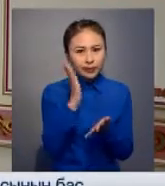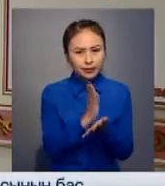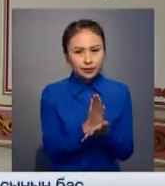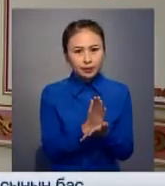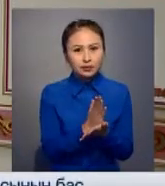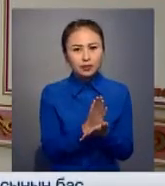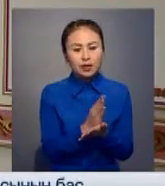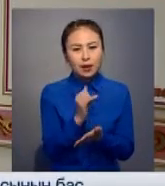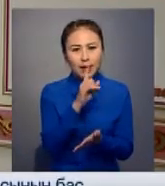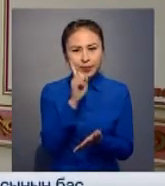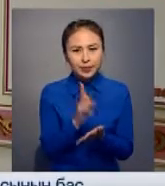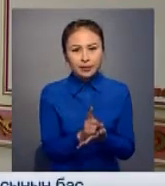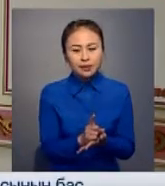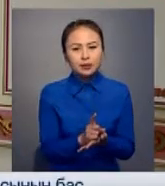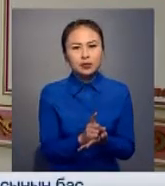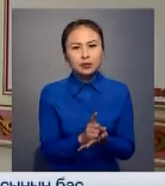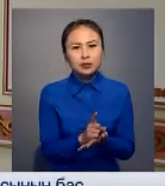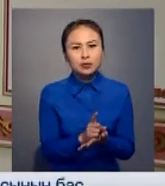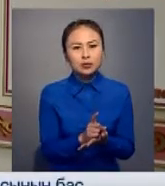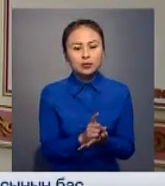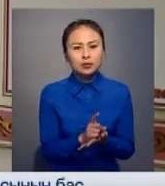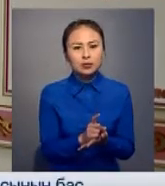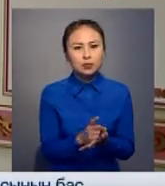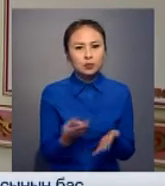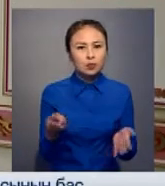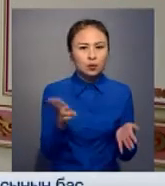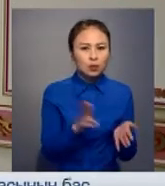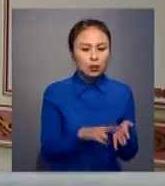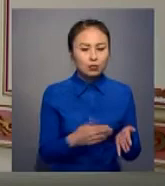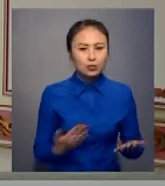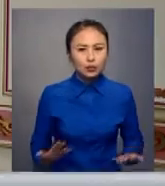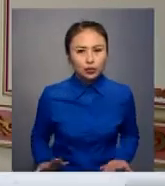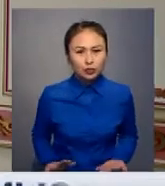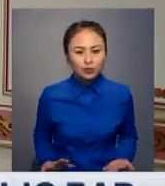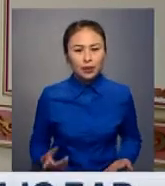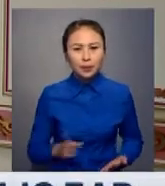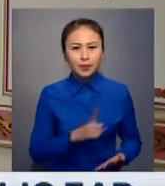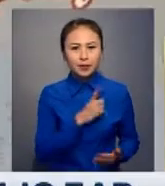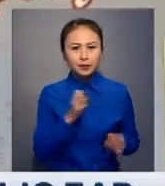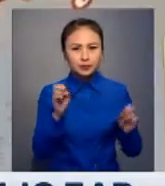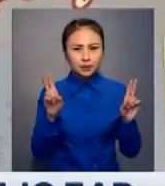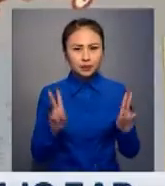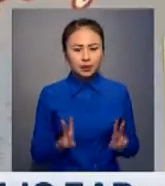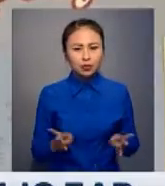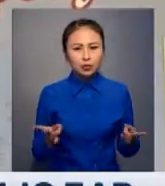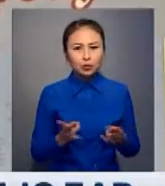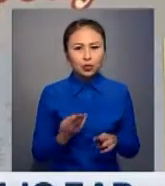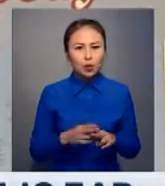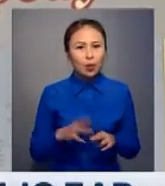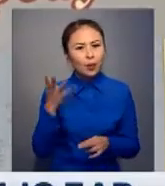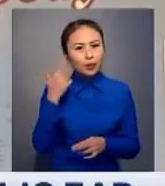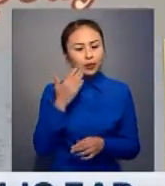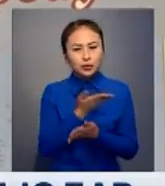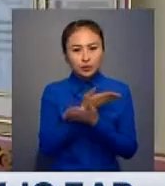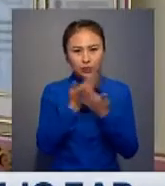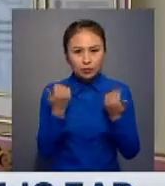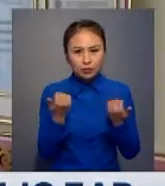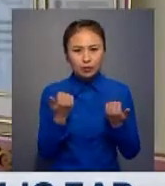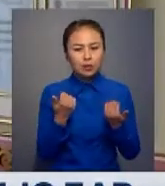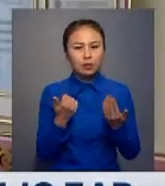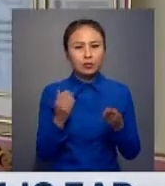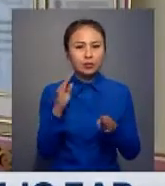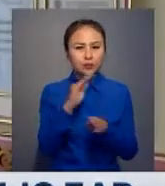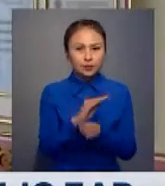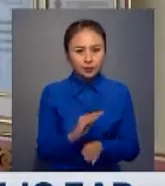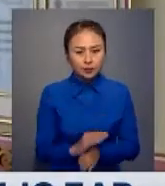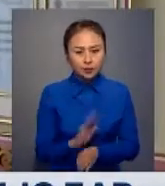әрине міндетті түрде көшіп келіп жатқан адамдардың мамандықтары болу керек. Мамандығы жоқ болса, оларды курстар